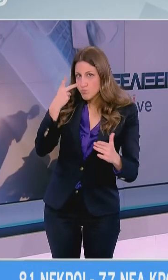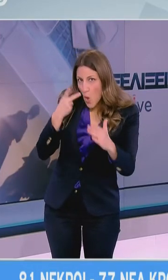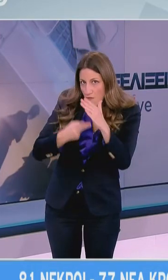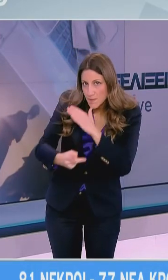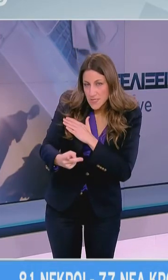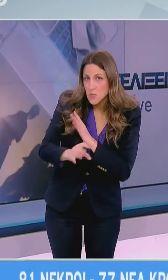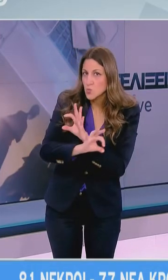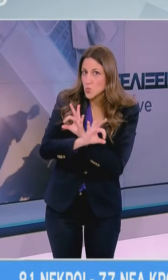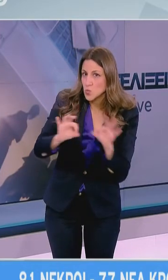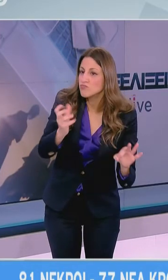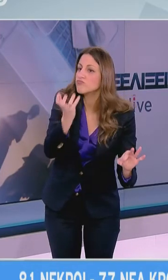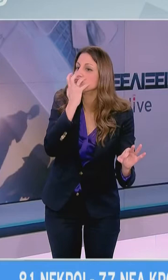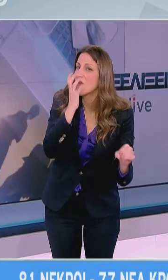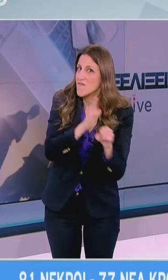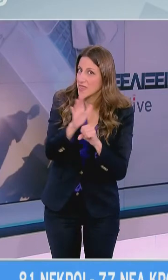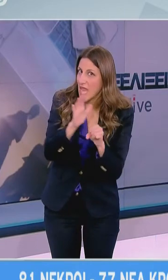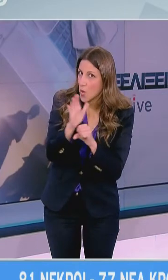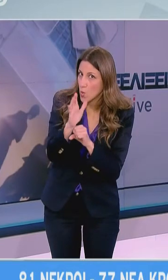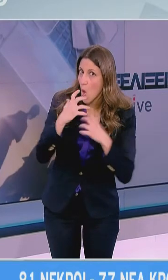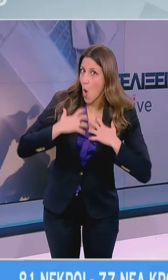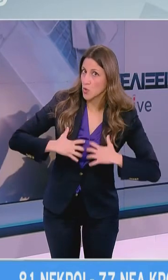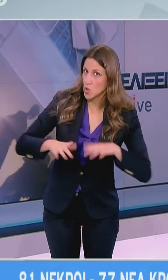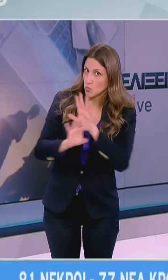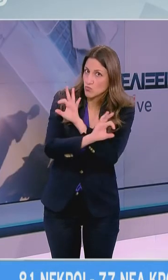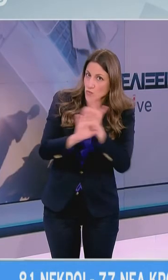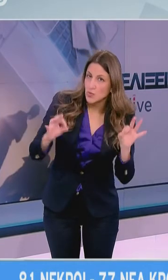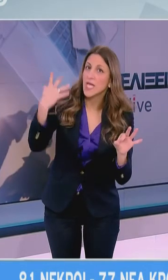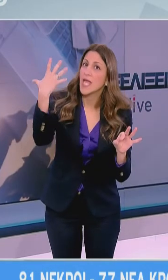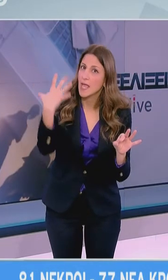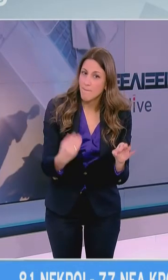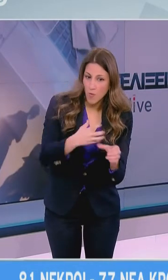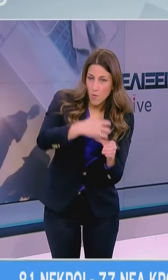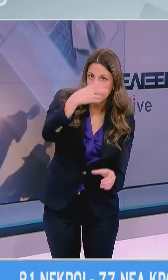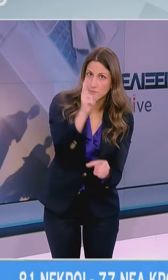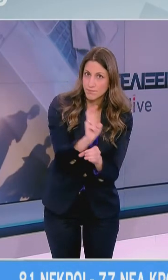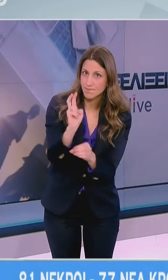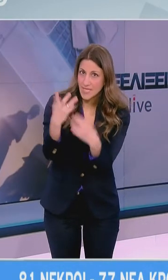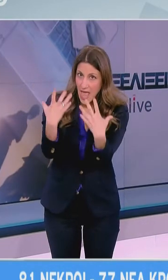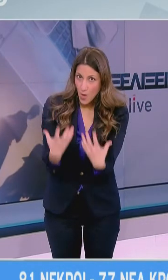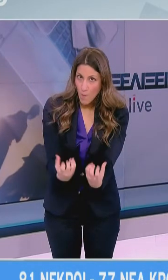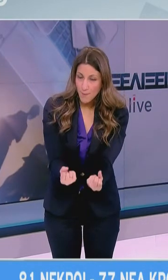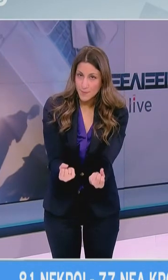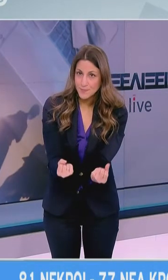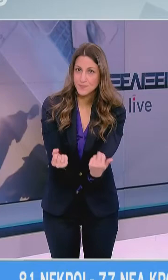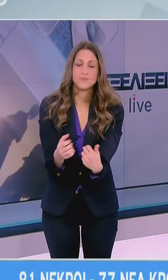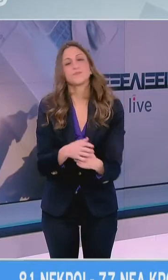νοσοκομείων της χώρας σε ιατρικά αέρια με έμφαση το οξυγόνο? Υπάρχουν διαθέσιμες οι αναγκαίες ποσότητες?